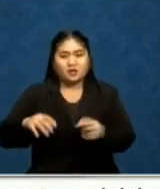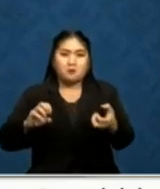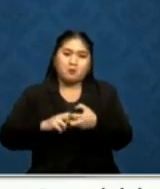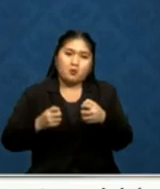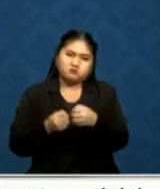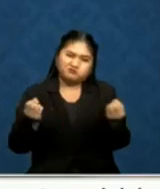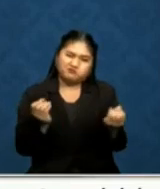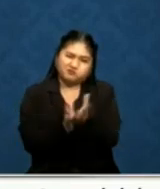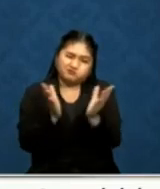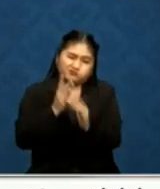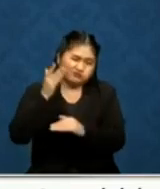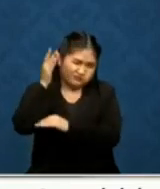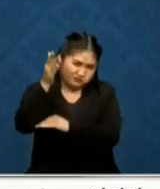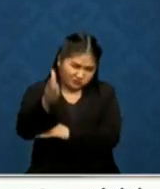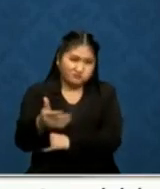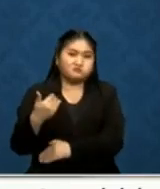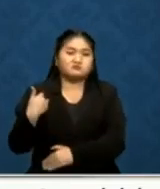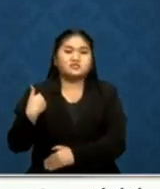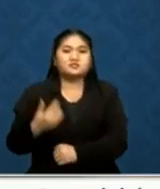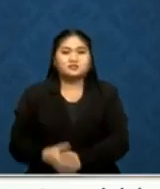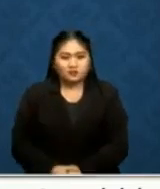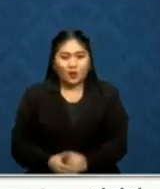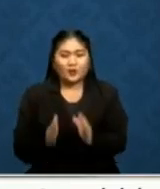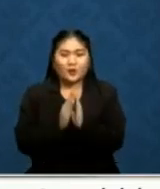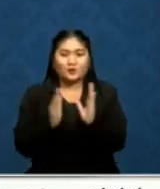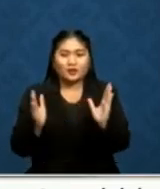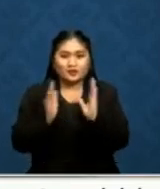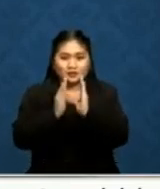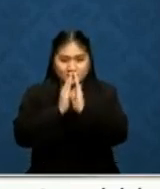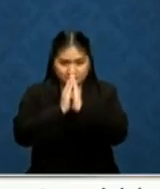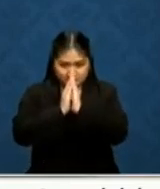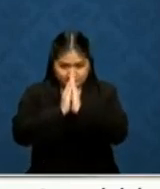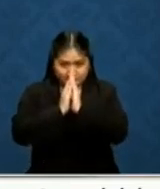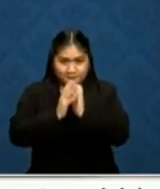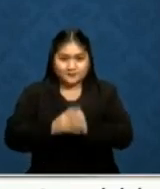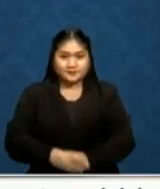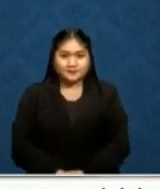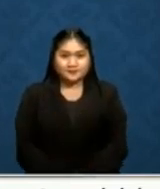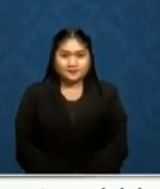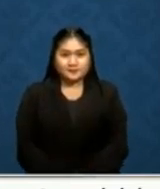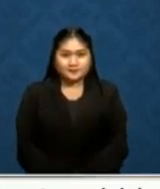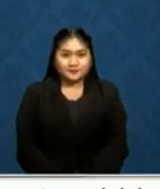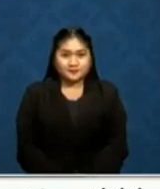หาต่างๆตามมาในอนาคตอีกมากมายค่ะกราบขอบพระคุณค่ะ